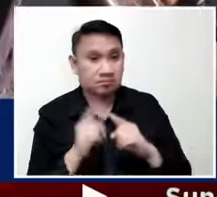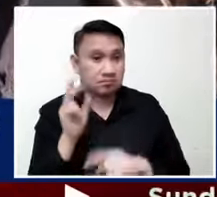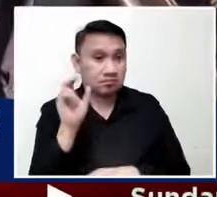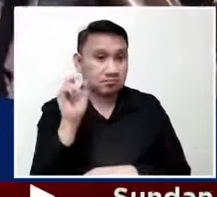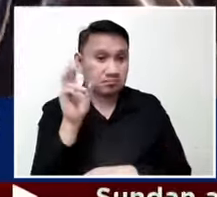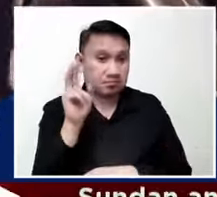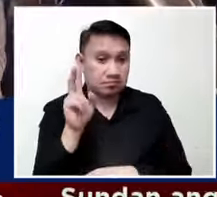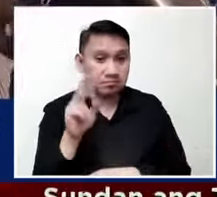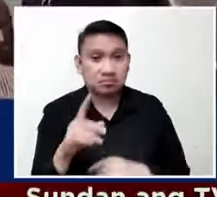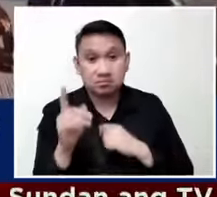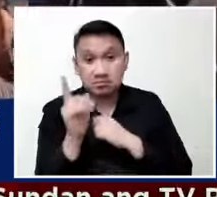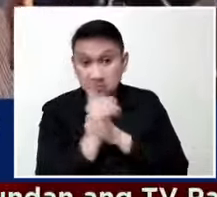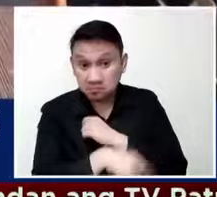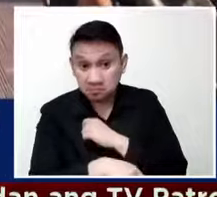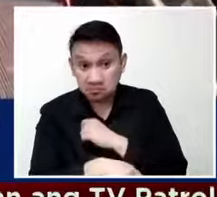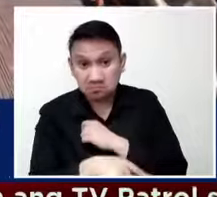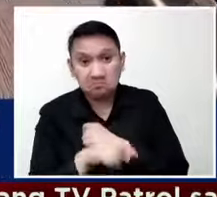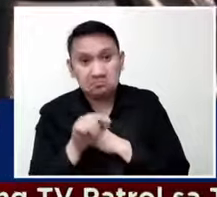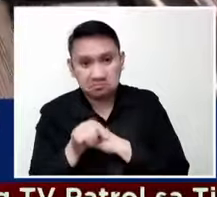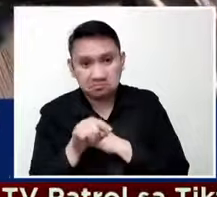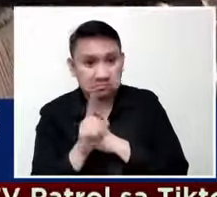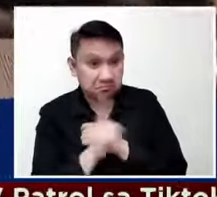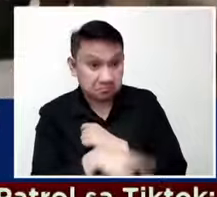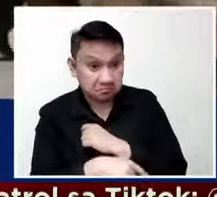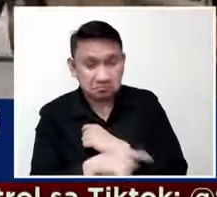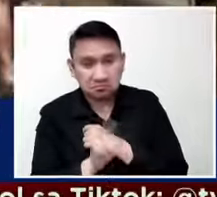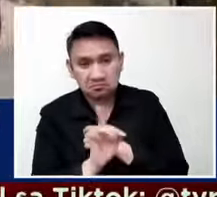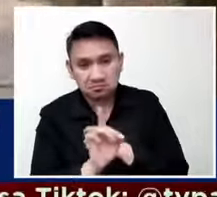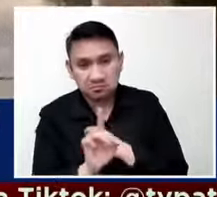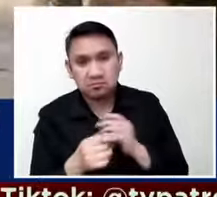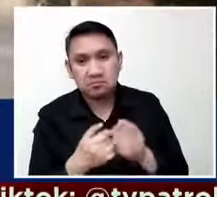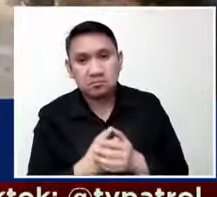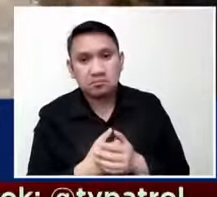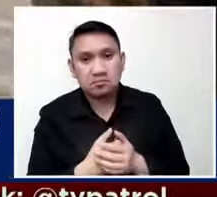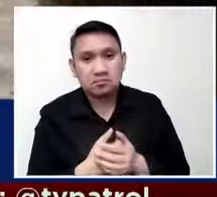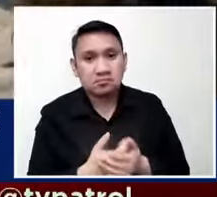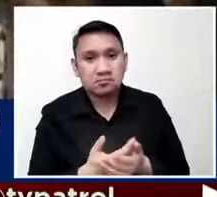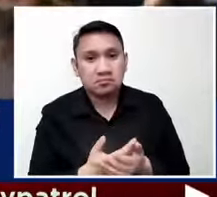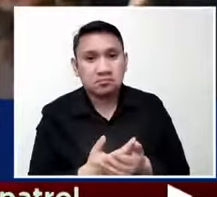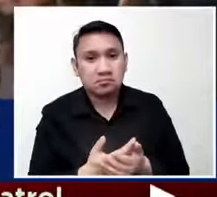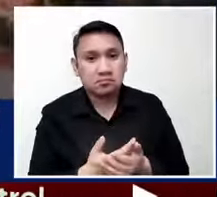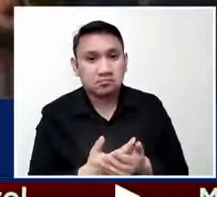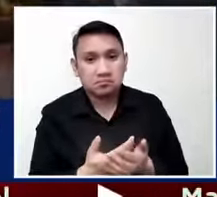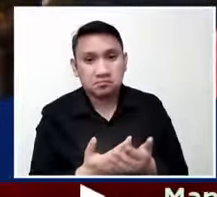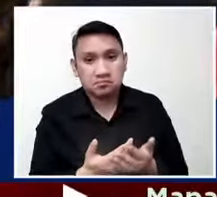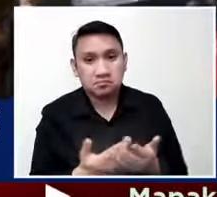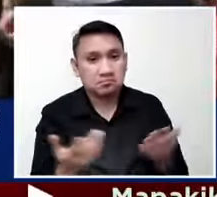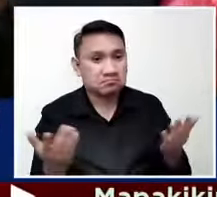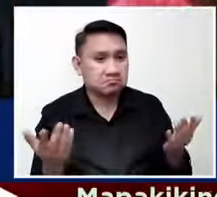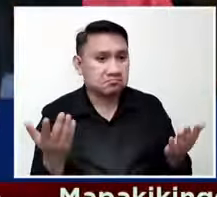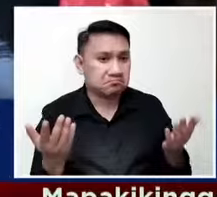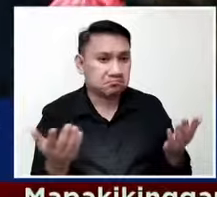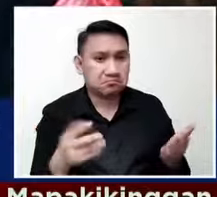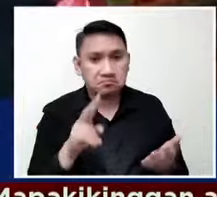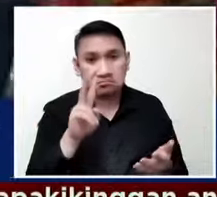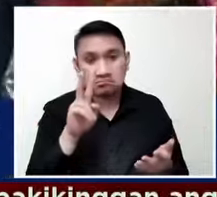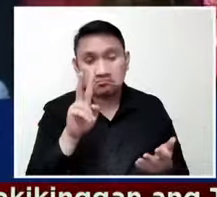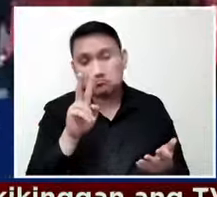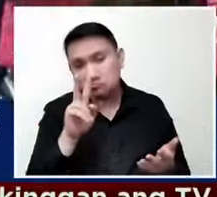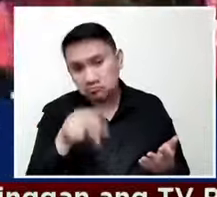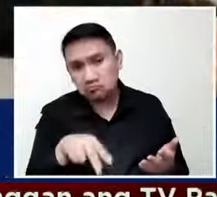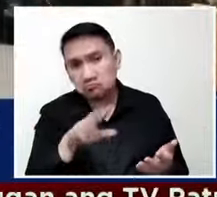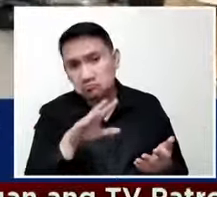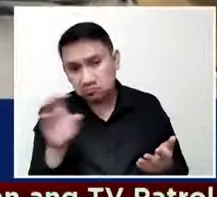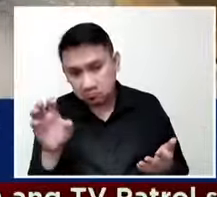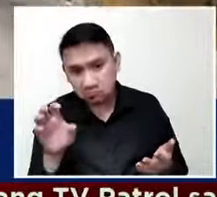Ang multa sa illegal na pagdaan sa National Roads, Circumferential Road at Radial Road, 2,500